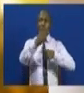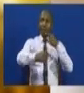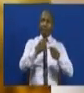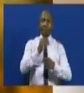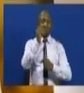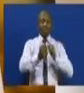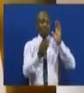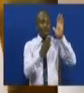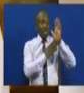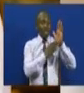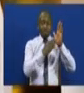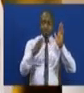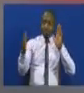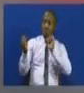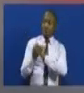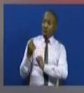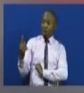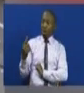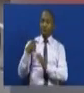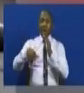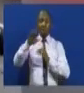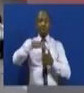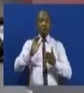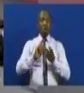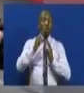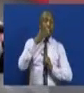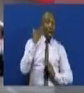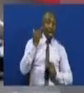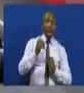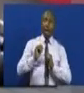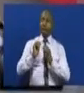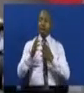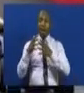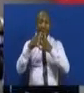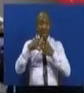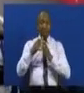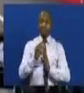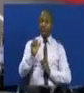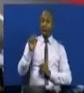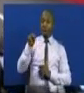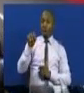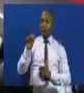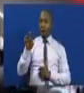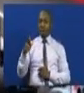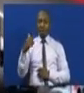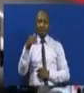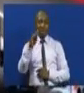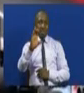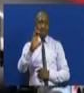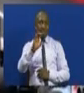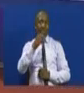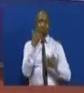Septemba, Oktoba na Novemba katika mabara ya Asia, Ulaya na Amerika. Anwar Mkama, TBC,